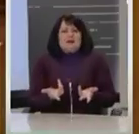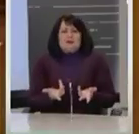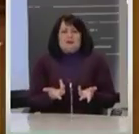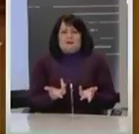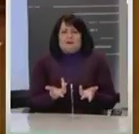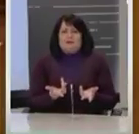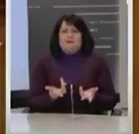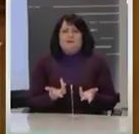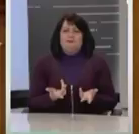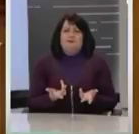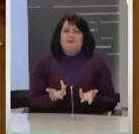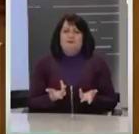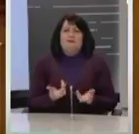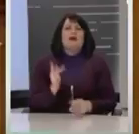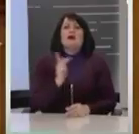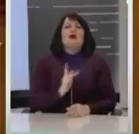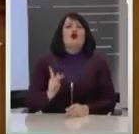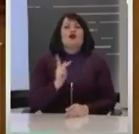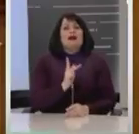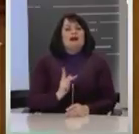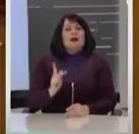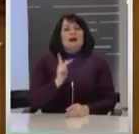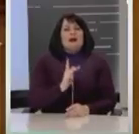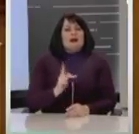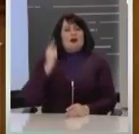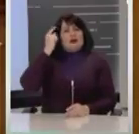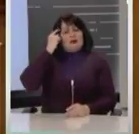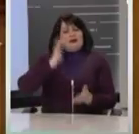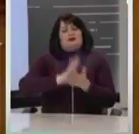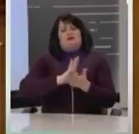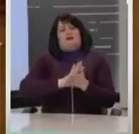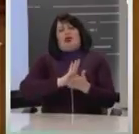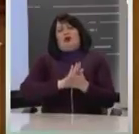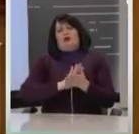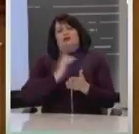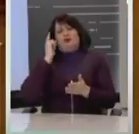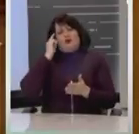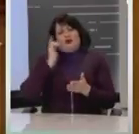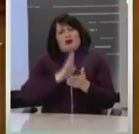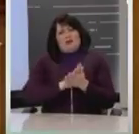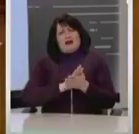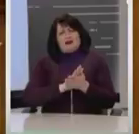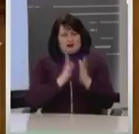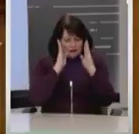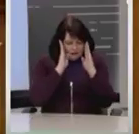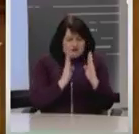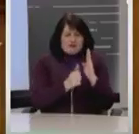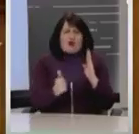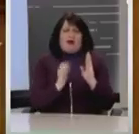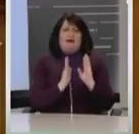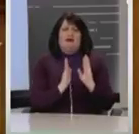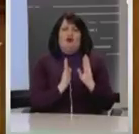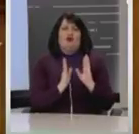την κοινωνική μεροληψία που διακατέχει τον ΣΥΡΙΖΑ υπέρ